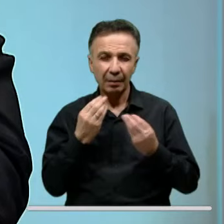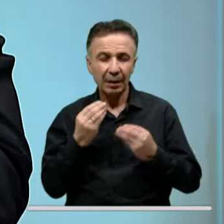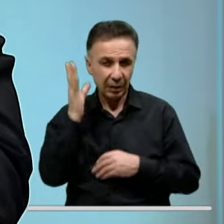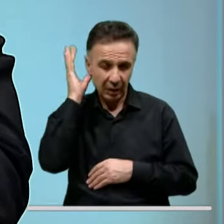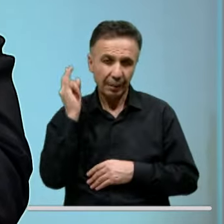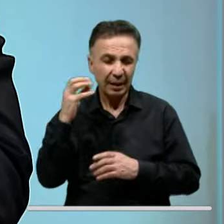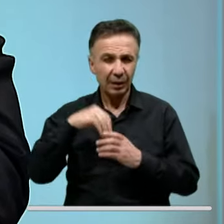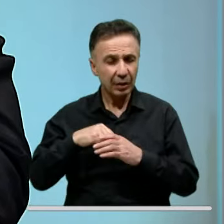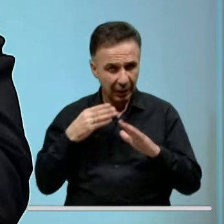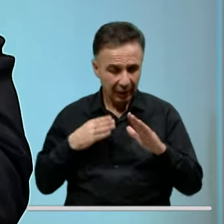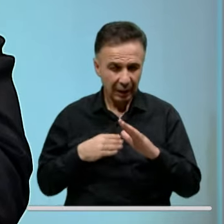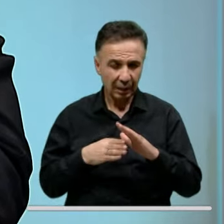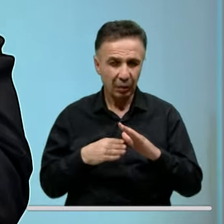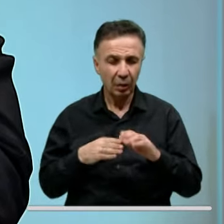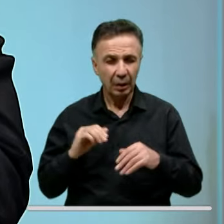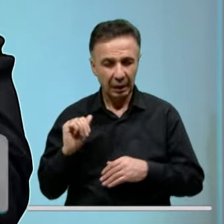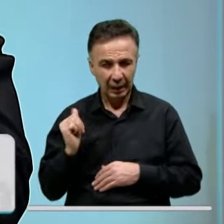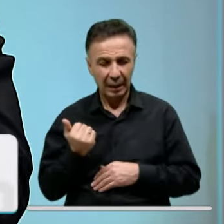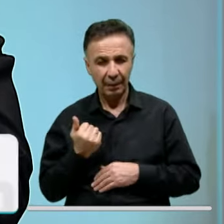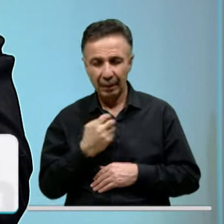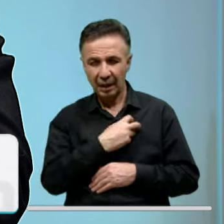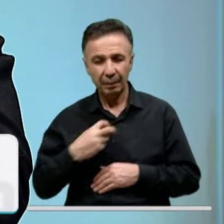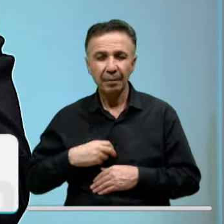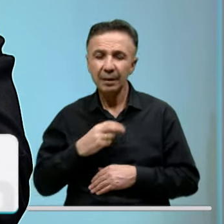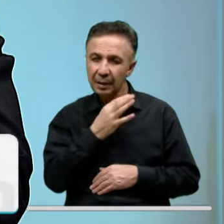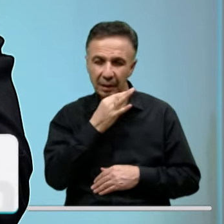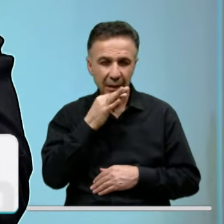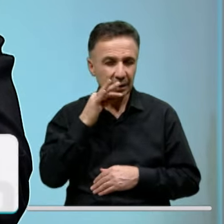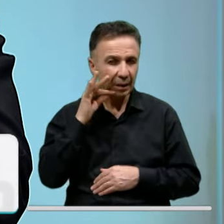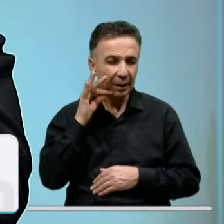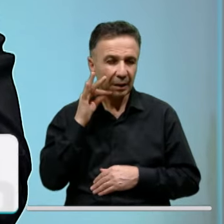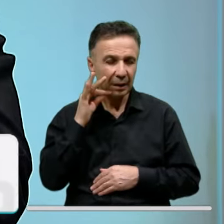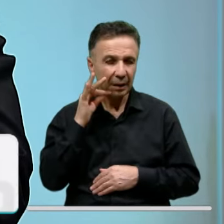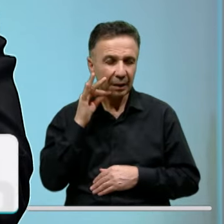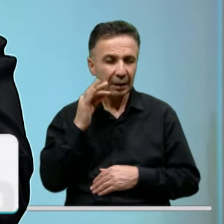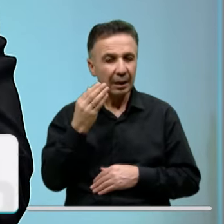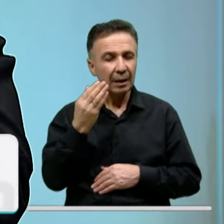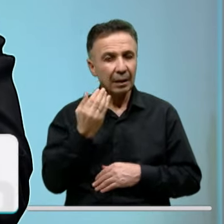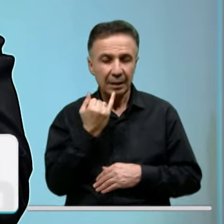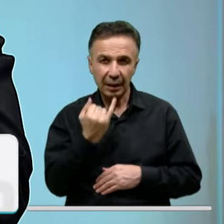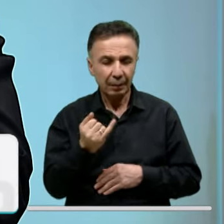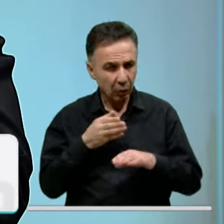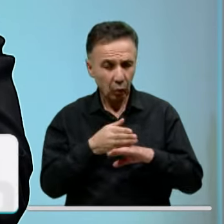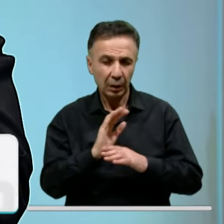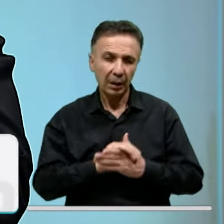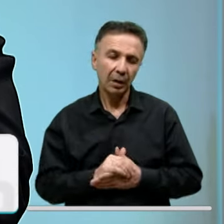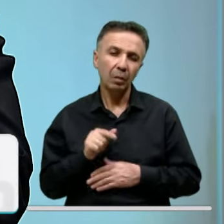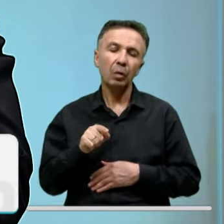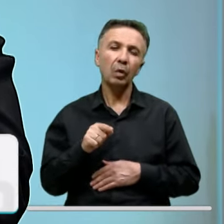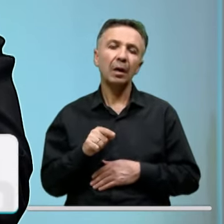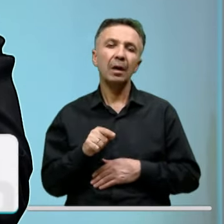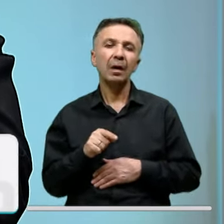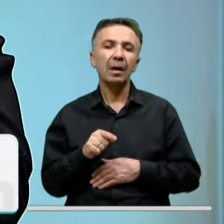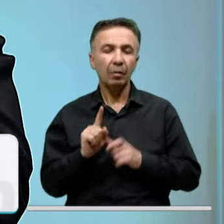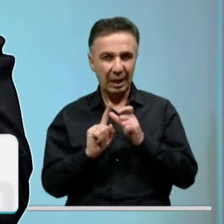bu kutsal emanetleri ziyaret etmesi doğru değildir ama bu emanetler Cami